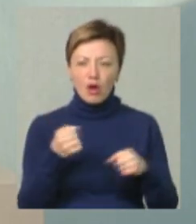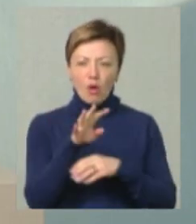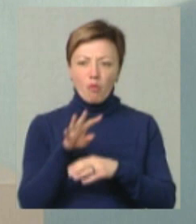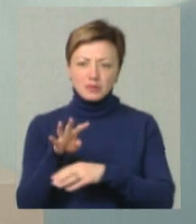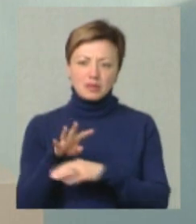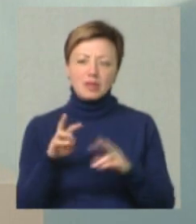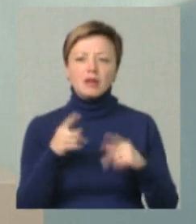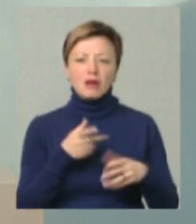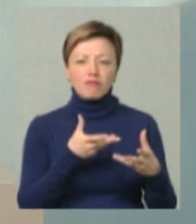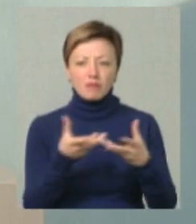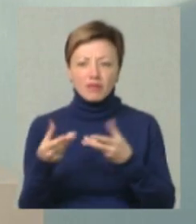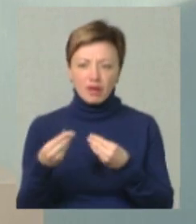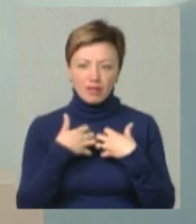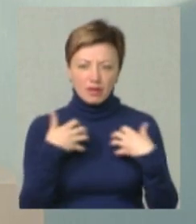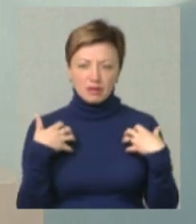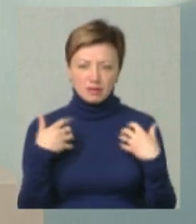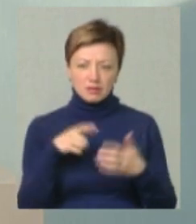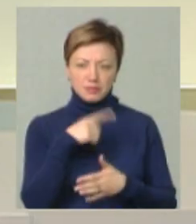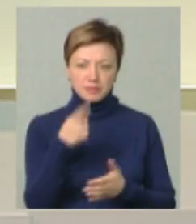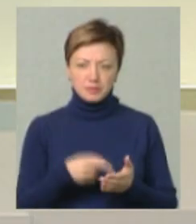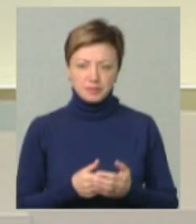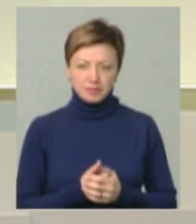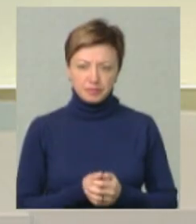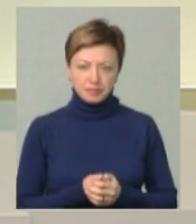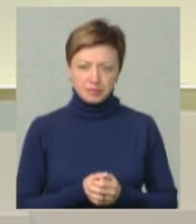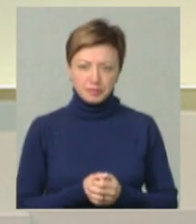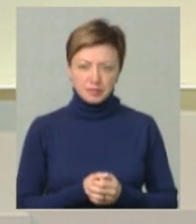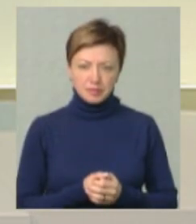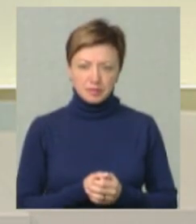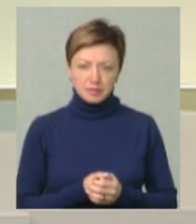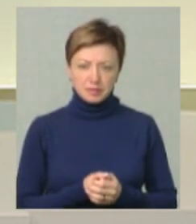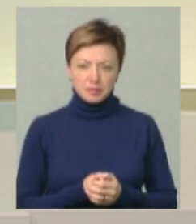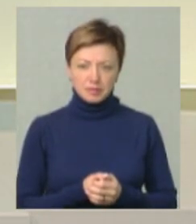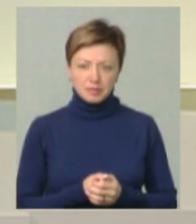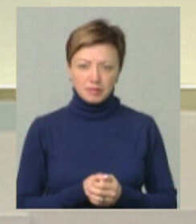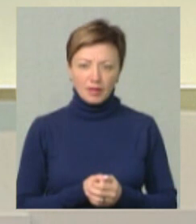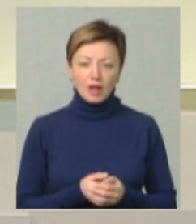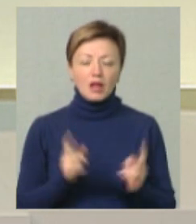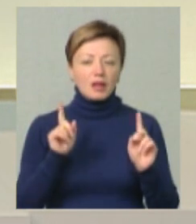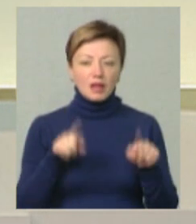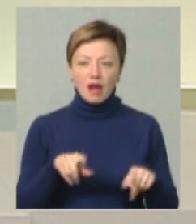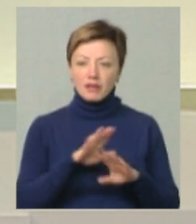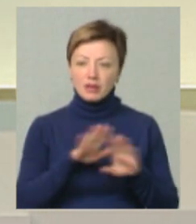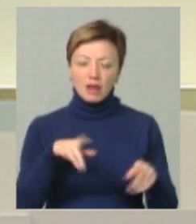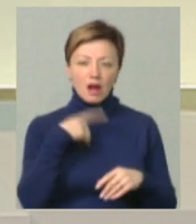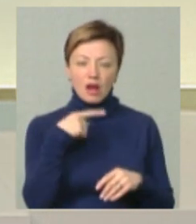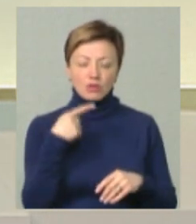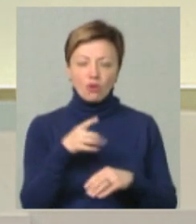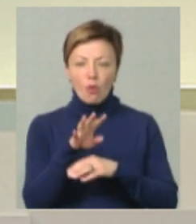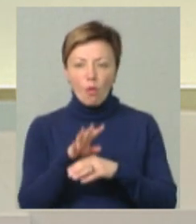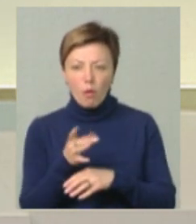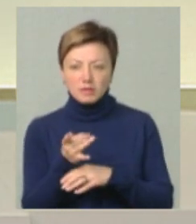вони взагалі позначаються, як тварини їх переносять? Ну, скажімо так, навіть, не кажучи вже, обстріли